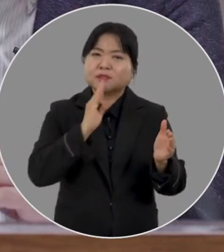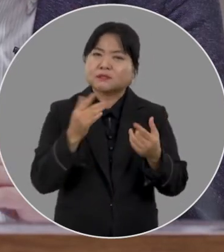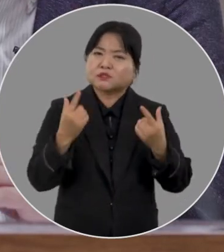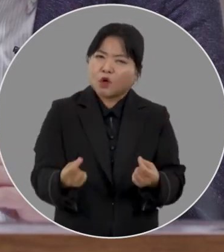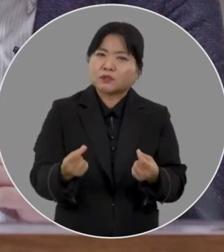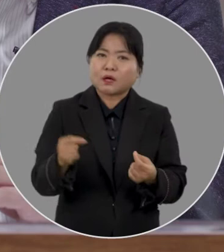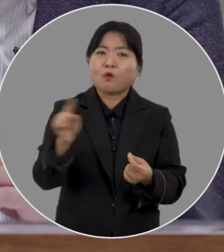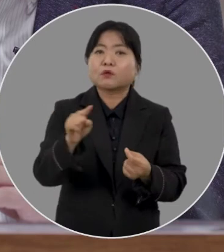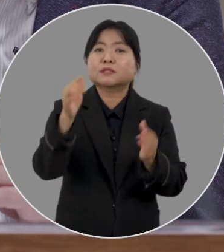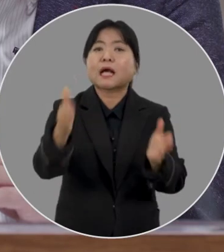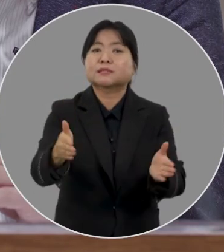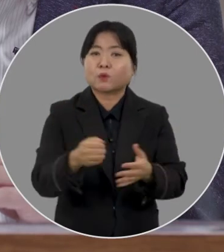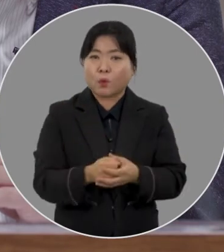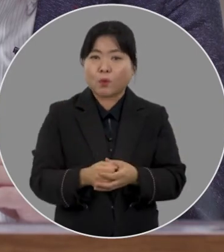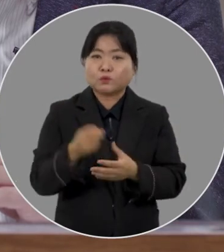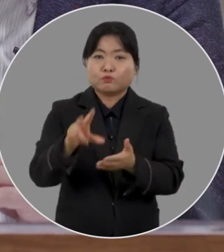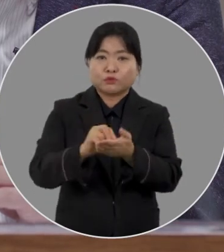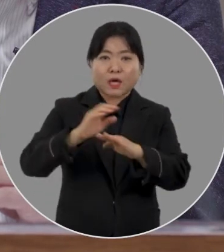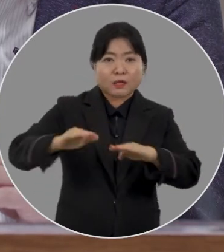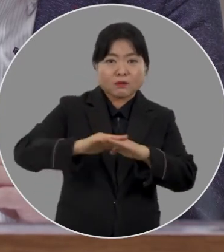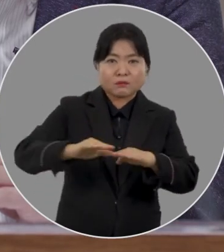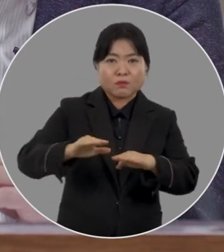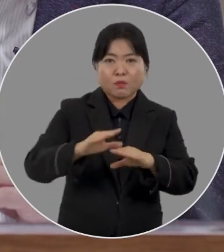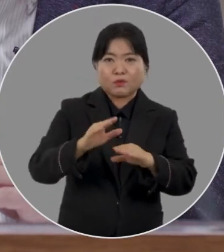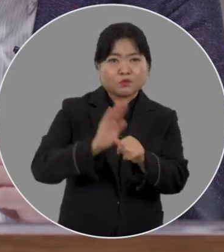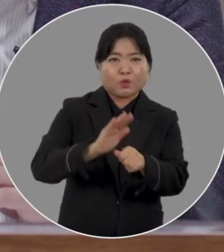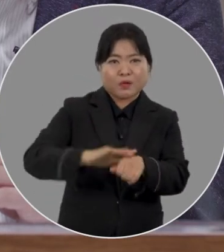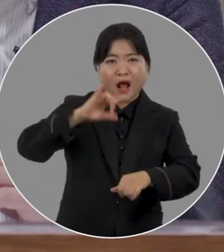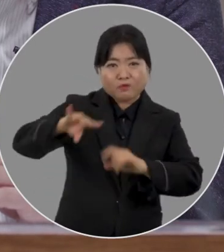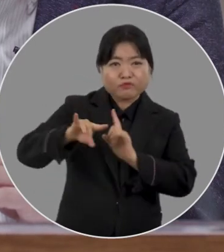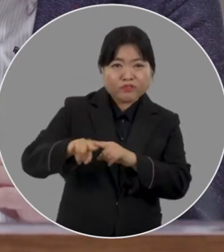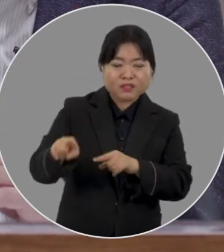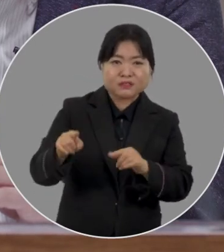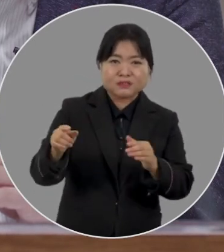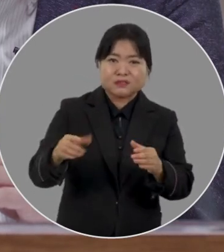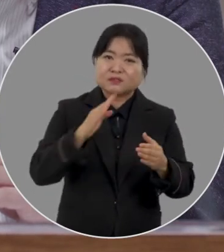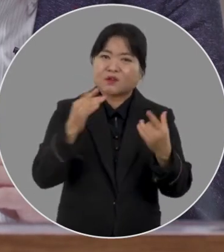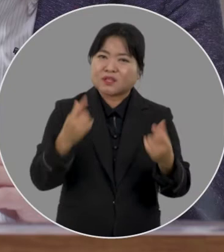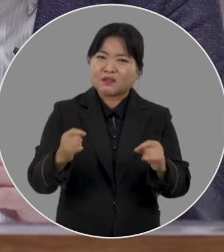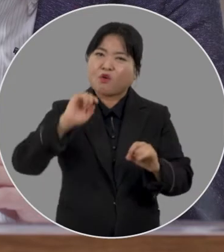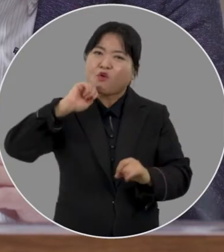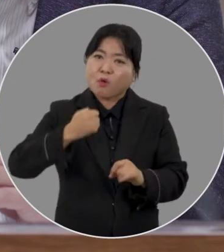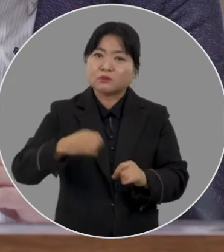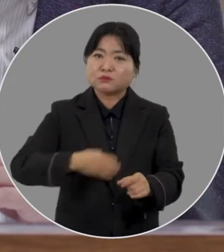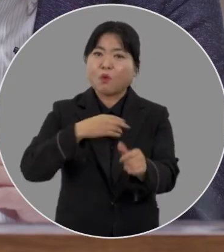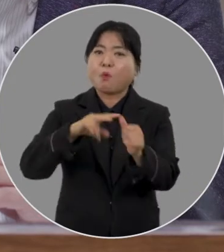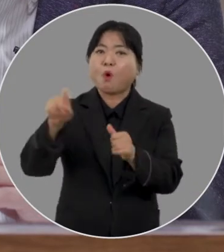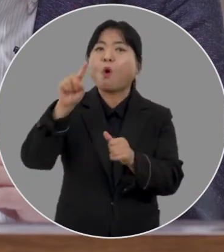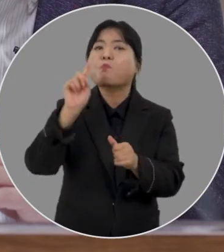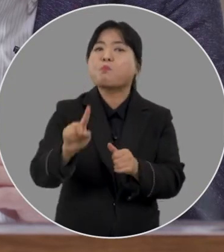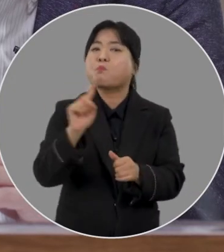정당한 부분이 어디까지고 또 문제 해결에 전혀 도움이 되지 않는 그런 어떤 정당화되기 어려운 그런 혐오가 어디까지인지